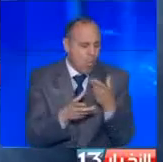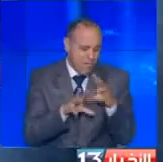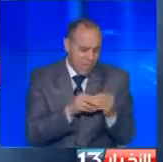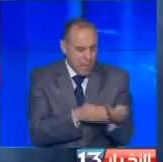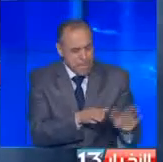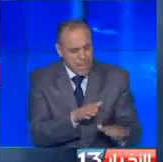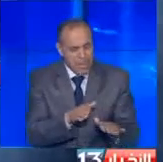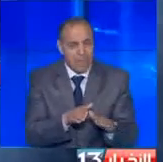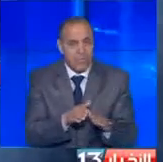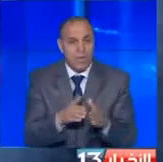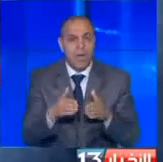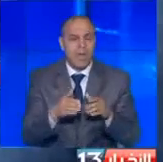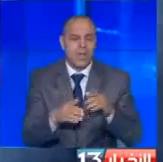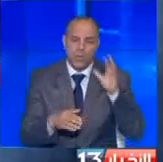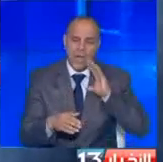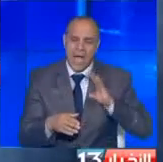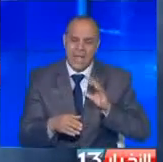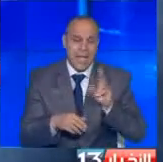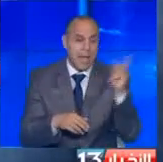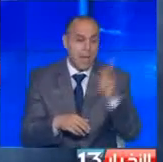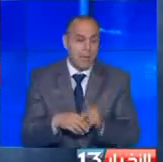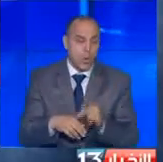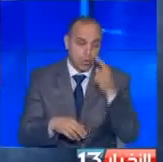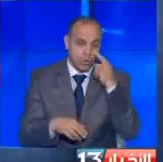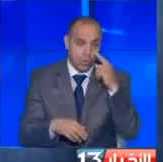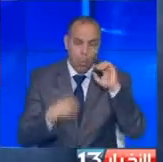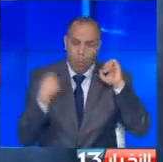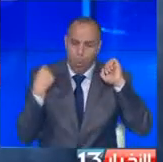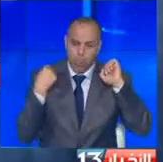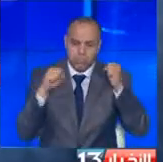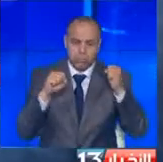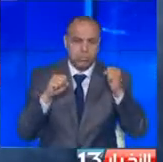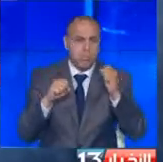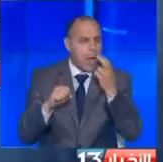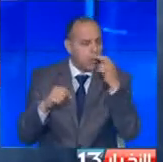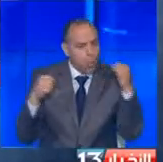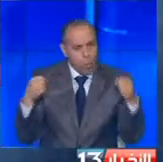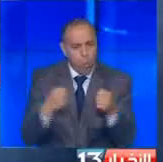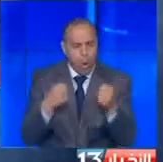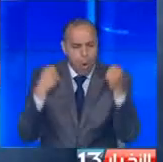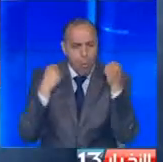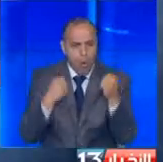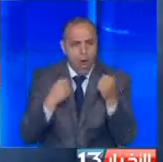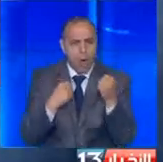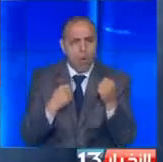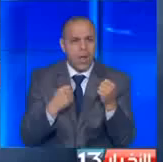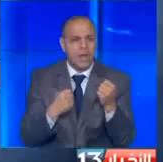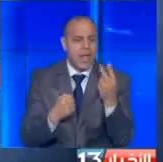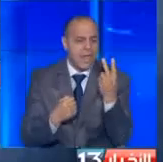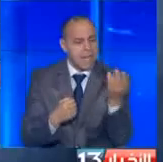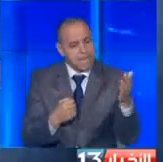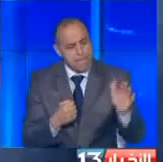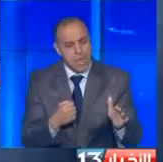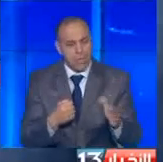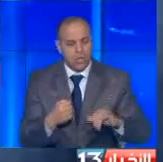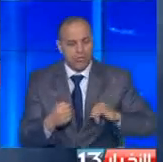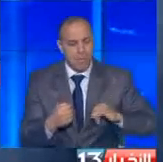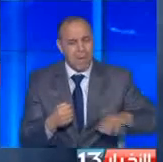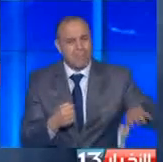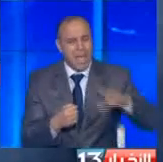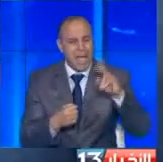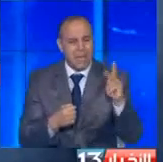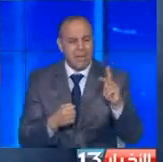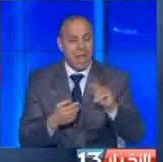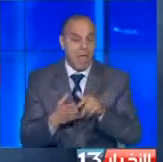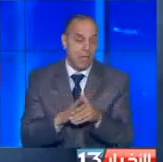وكانت معتمدية سوق لحد من ولاية اللي شهدت مواجهات مع القوات الأمنية احتجاجا على وفاة 2 من شباب المنطقة في